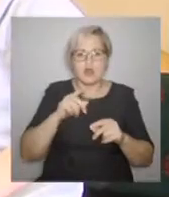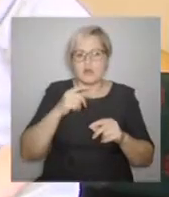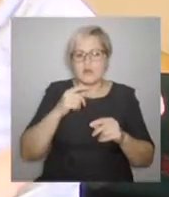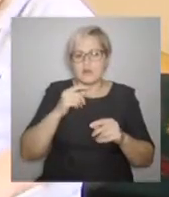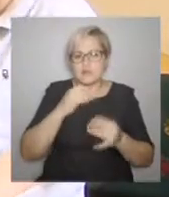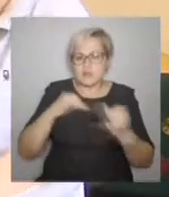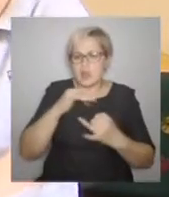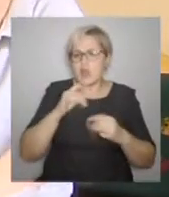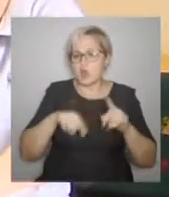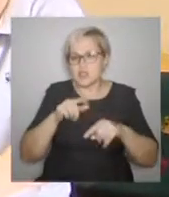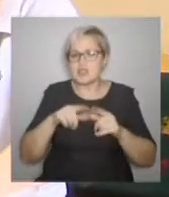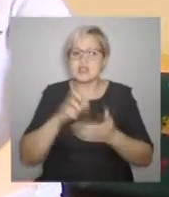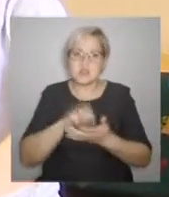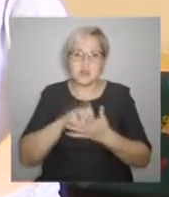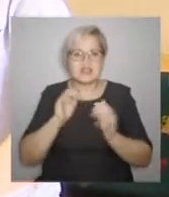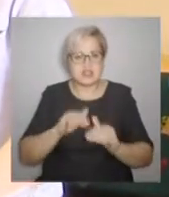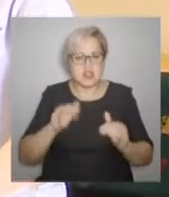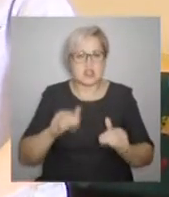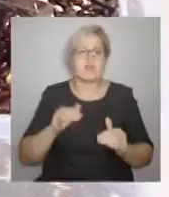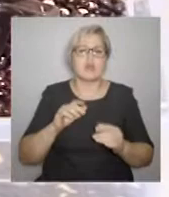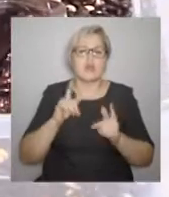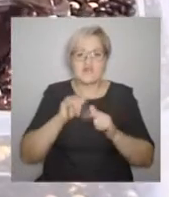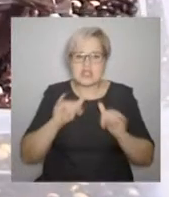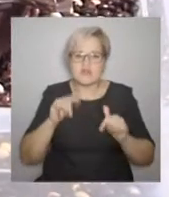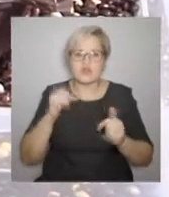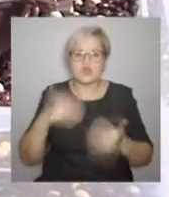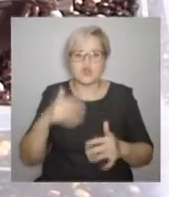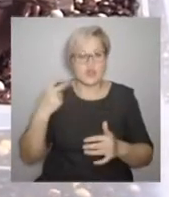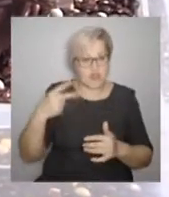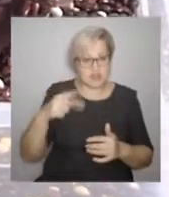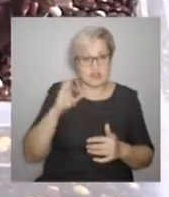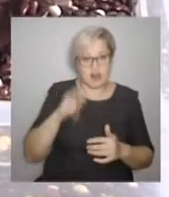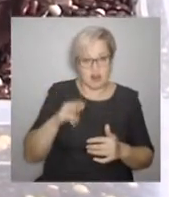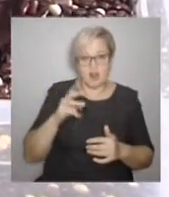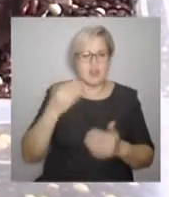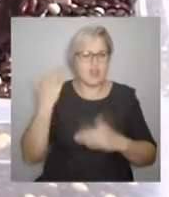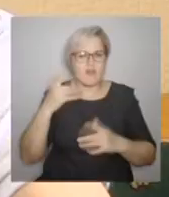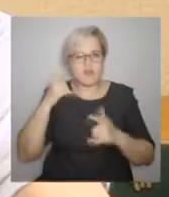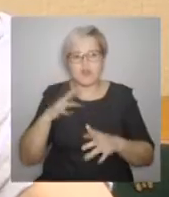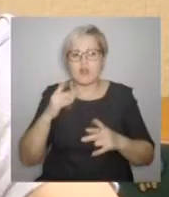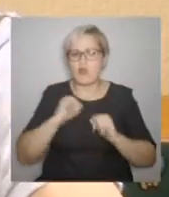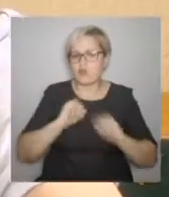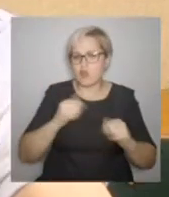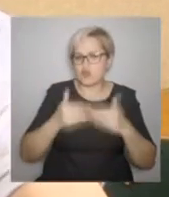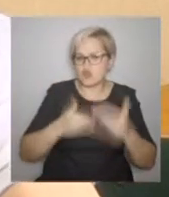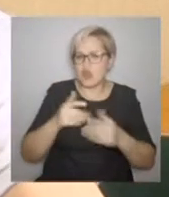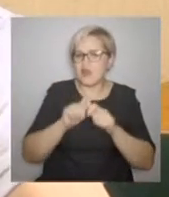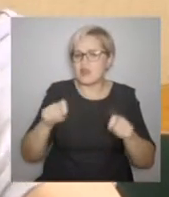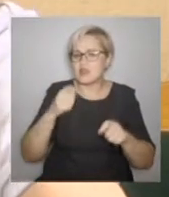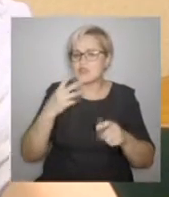родителей, занимается с детьми, корректирует развитие вот уже 20 лет. Недавно решилась на отважный шаг – открыть